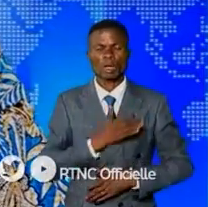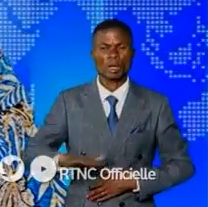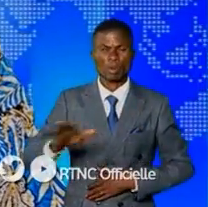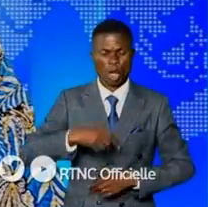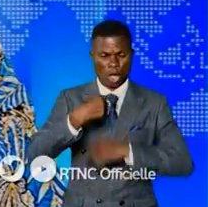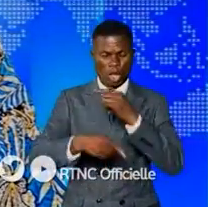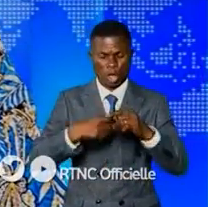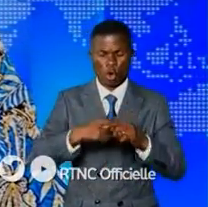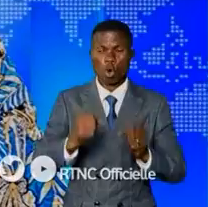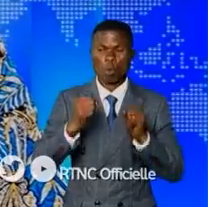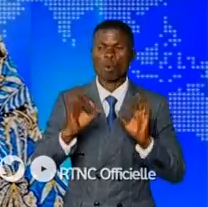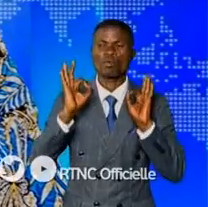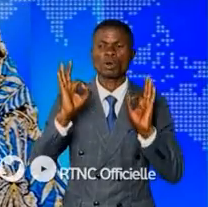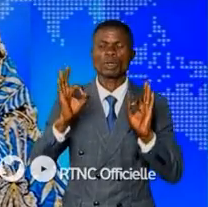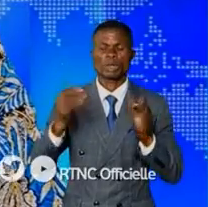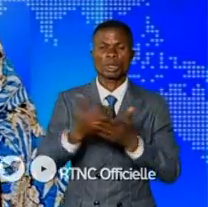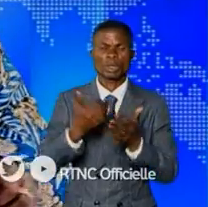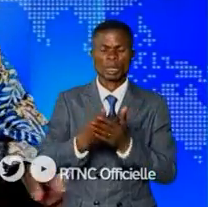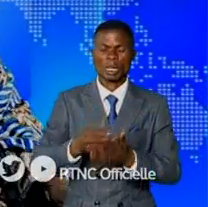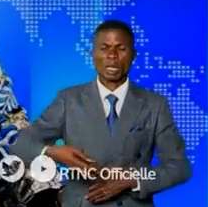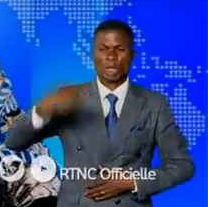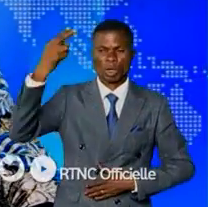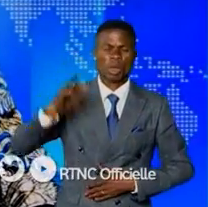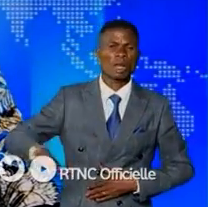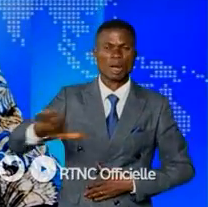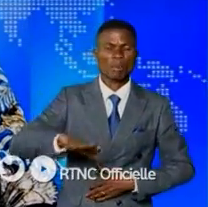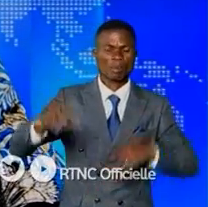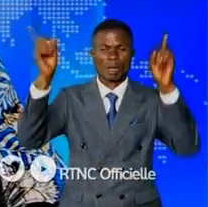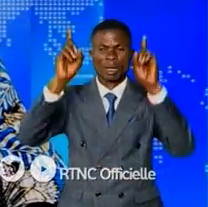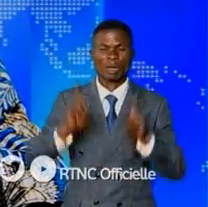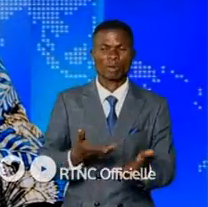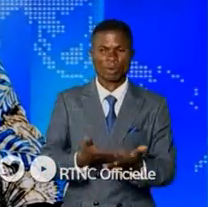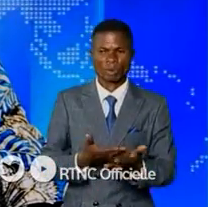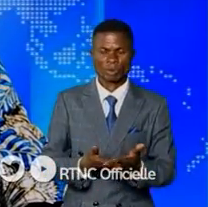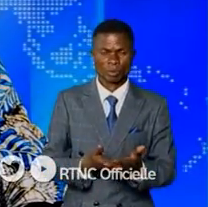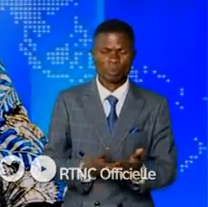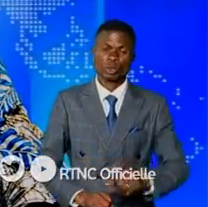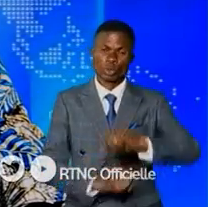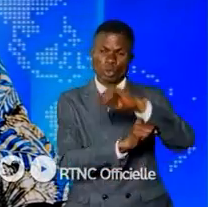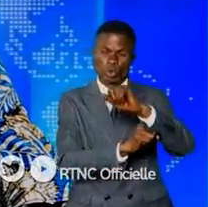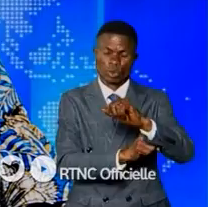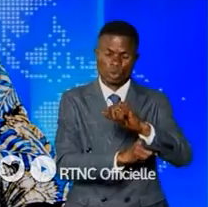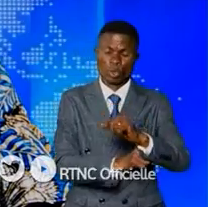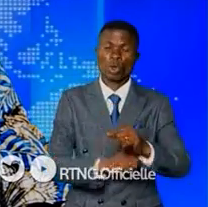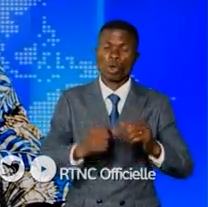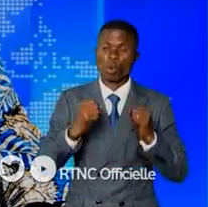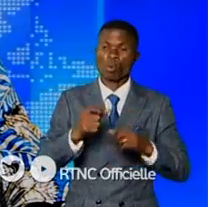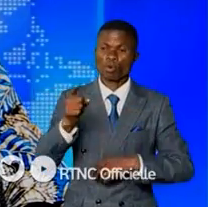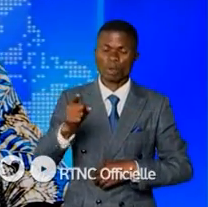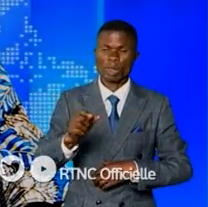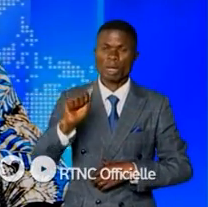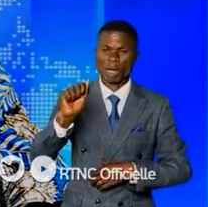votre mandature, retrouve sa place de choix parmi les nations africaines. Rangée derrière votre auguste personne,